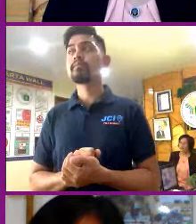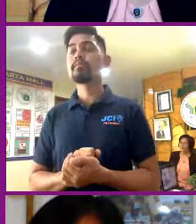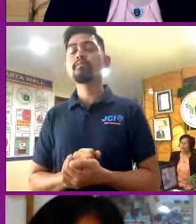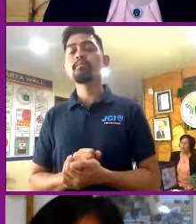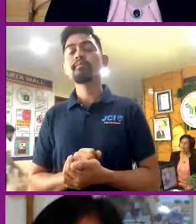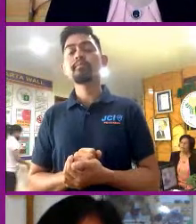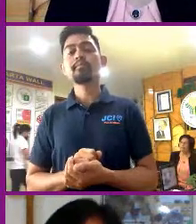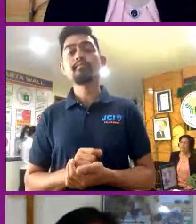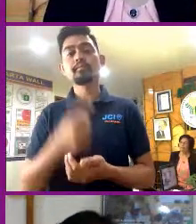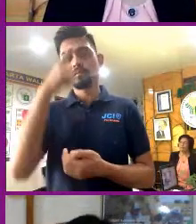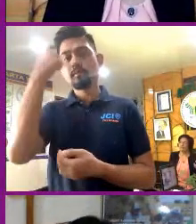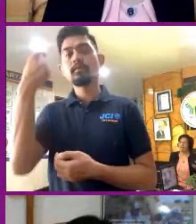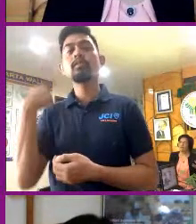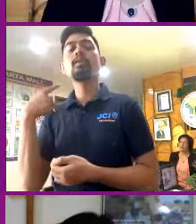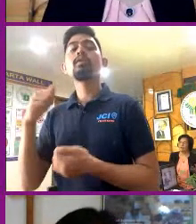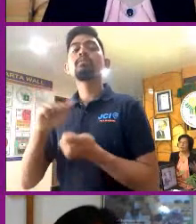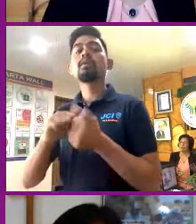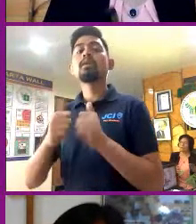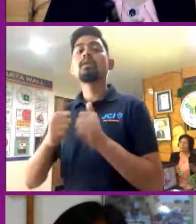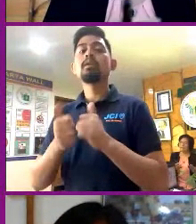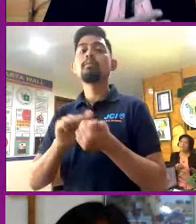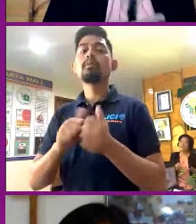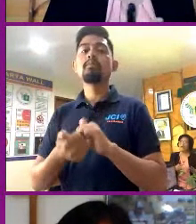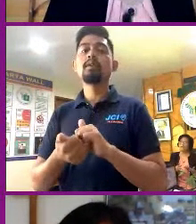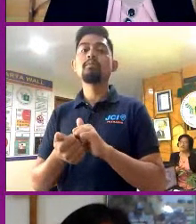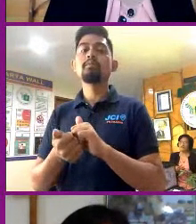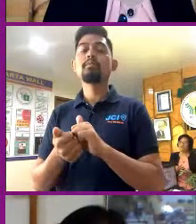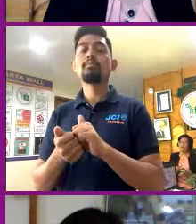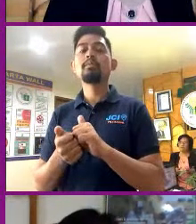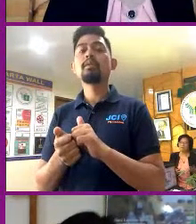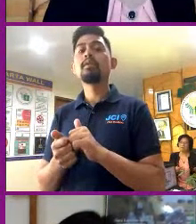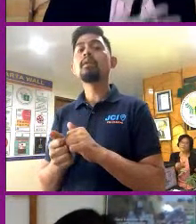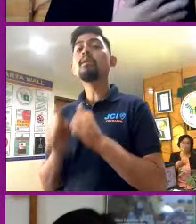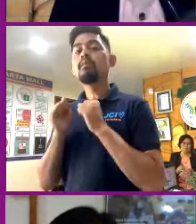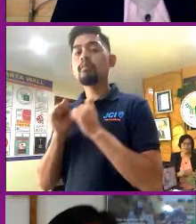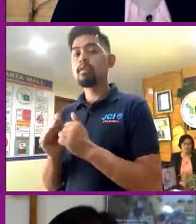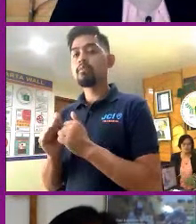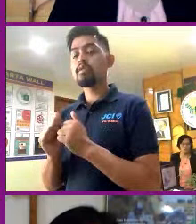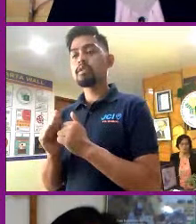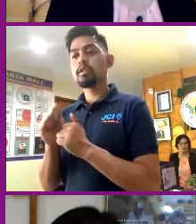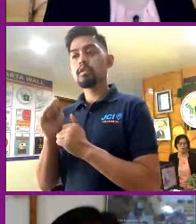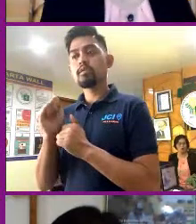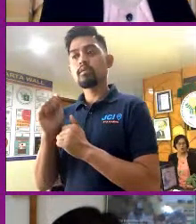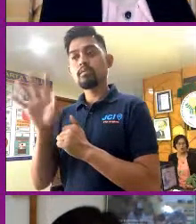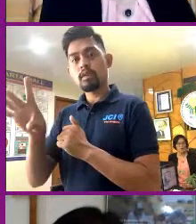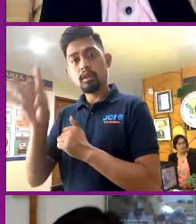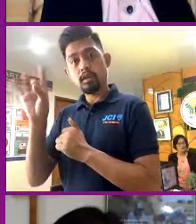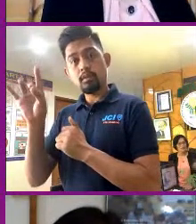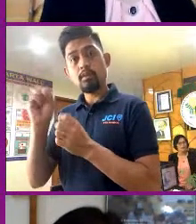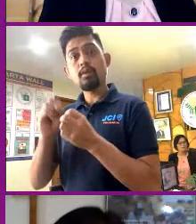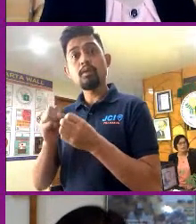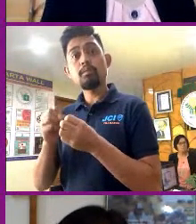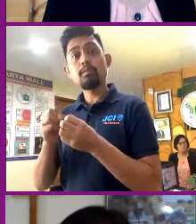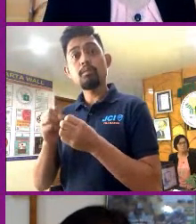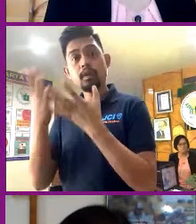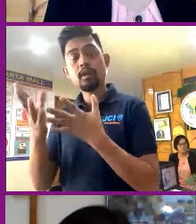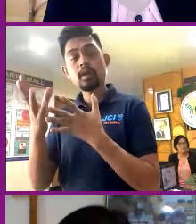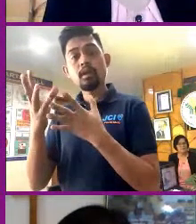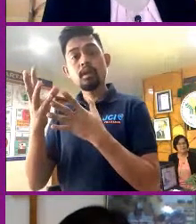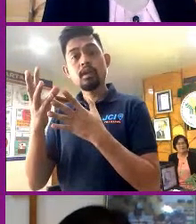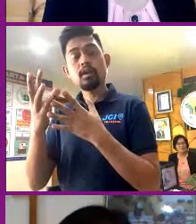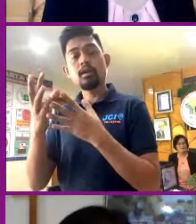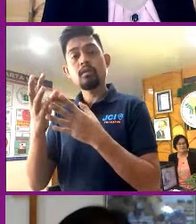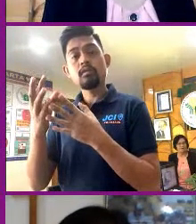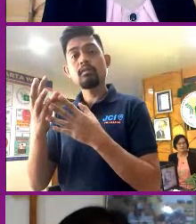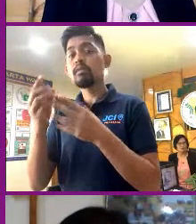may mga problems na pwede naman hindi identify and magbigyan ng solution. So, at it is a must.